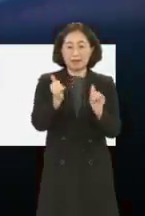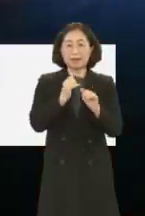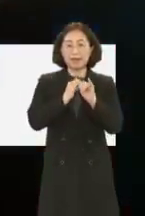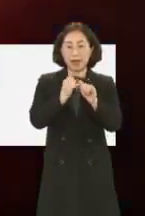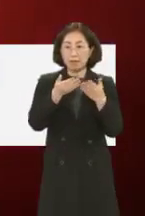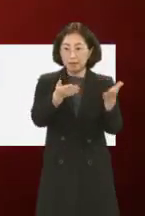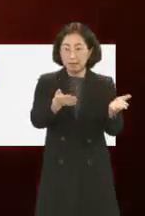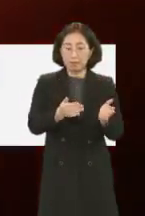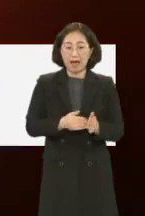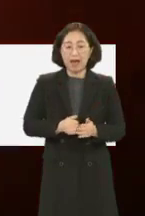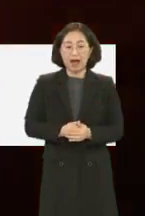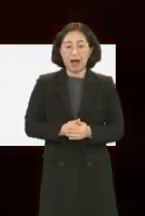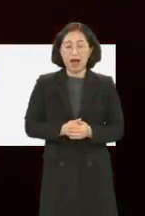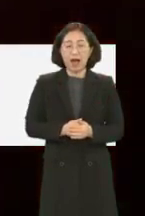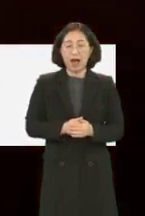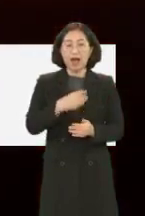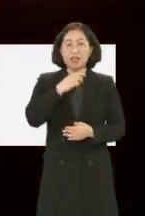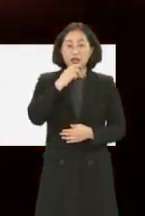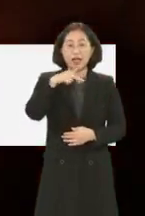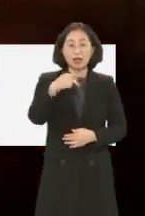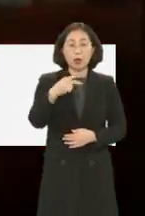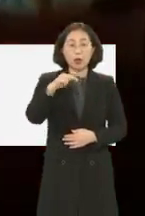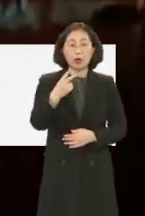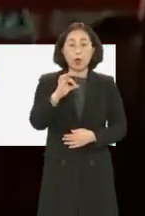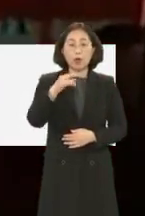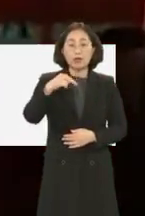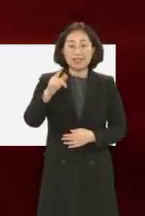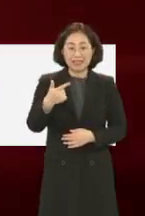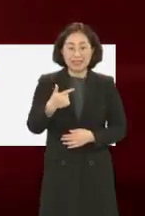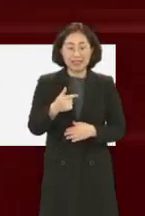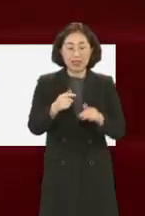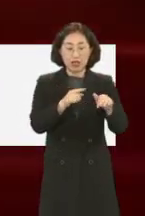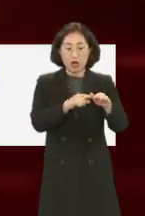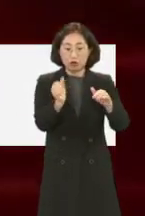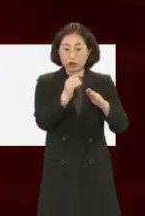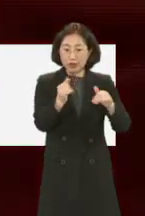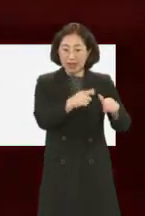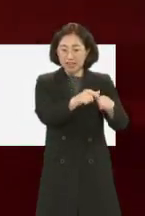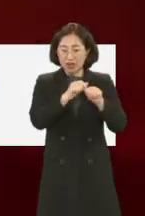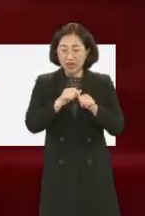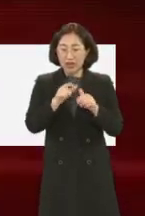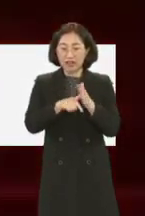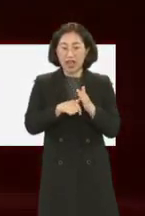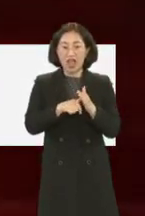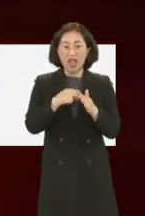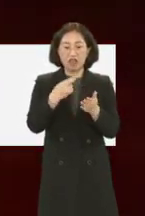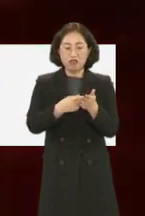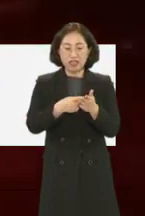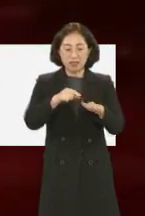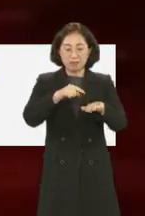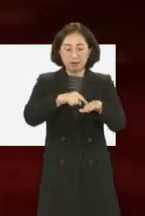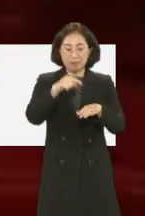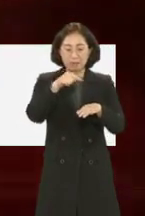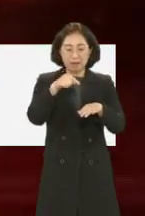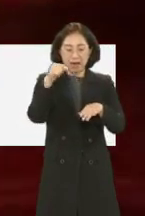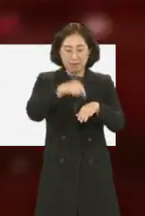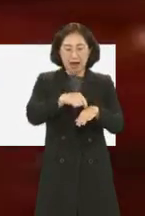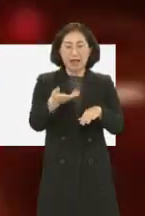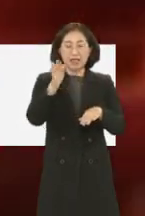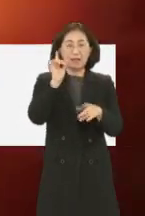수여했습니다. 의인 30살 조동신 씨는 당시 운전자를 꺼내며 손에 유리파편이 박혔지만 큰 부상은